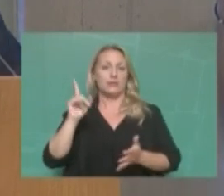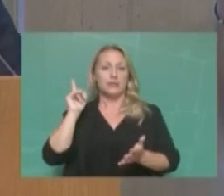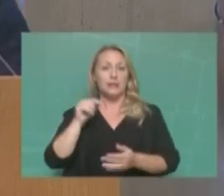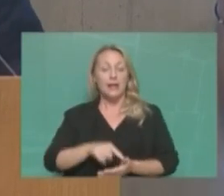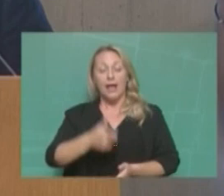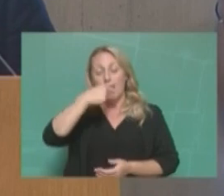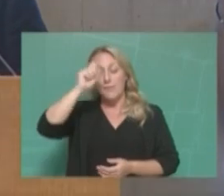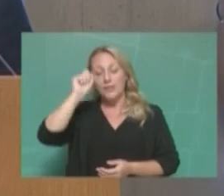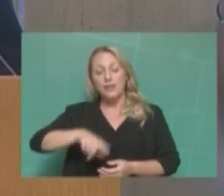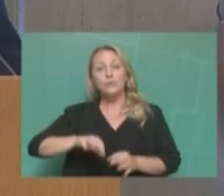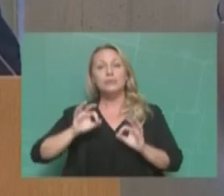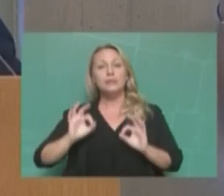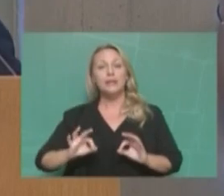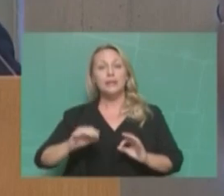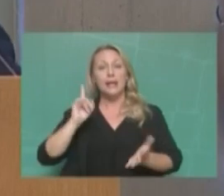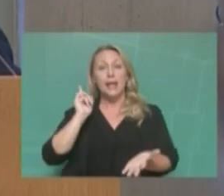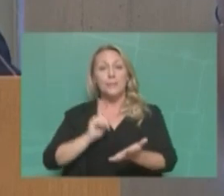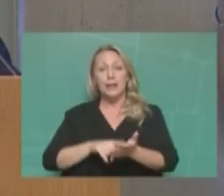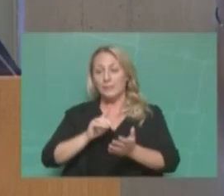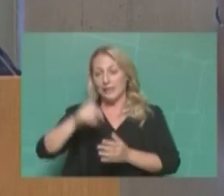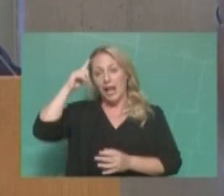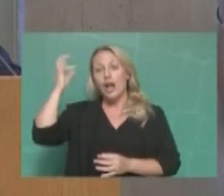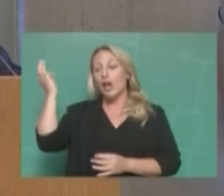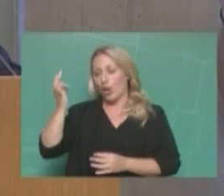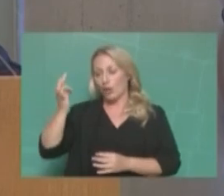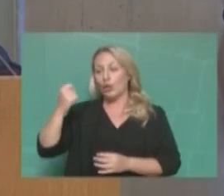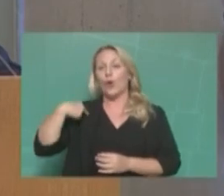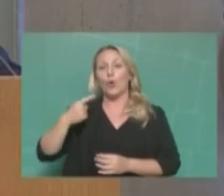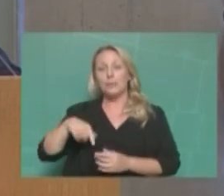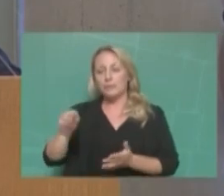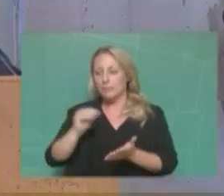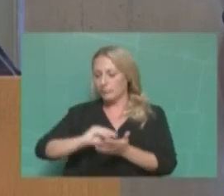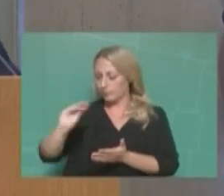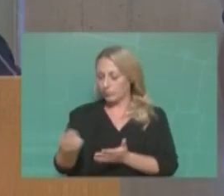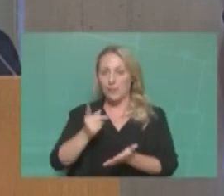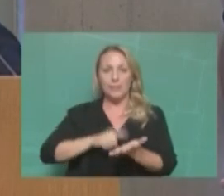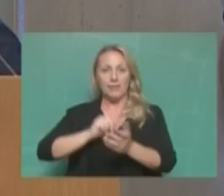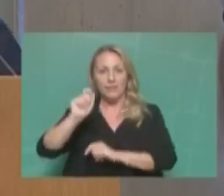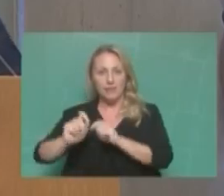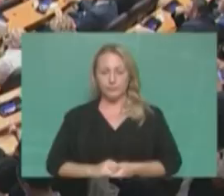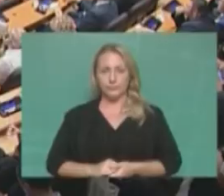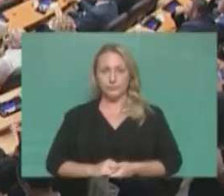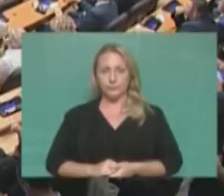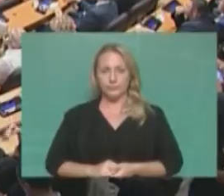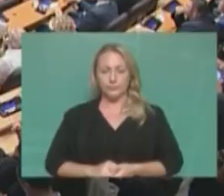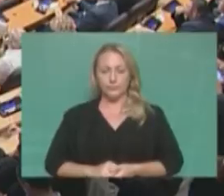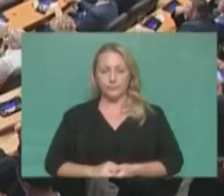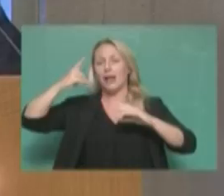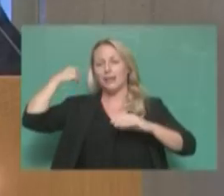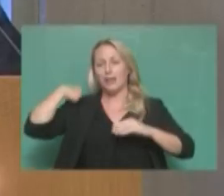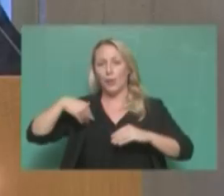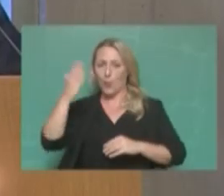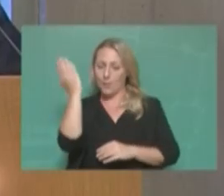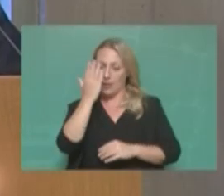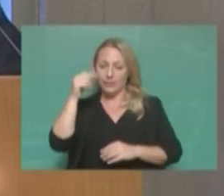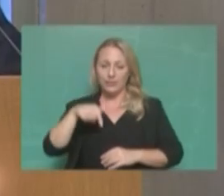επιτέλους η ώρα να τελειώσουμε με τα αυτονόητα. Ήρθε η ώρα ενωμένη αυτή η πόλη να κάνει ξανά μεγάλα βήματα μπροστά.